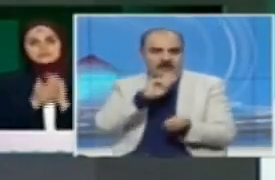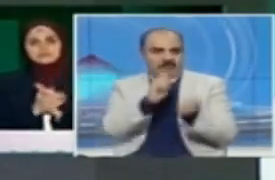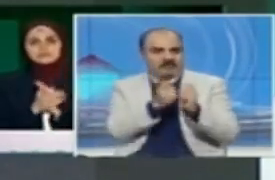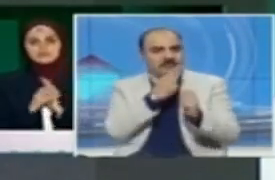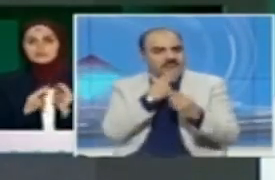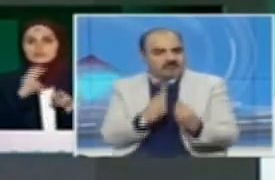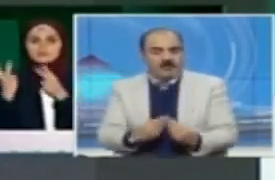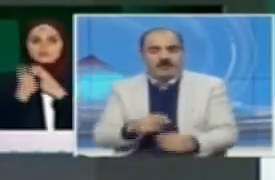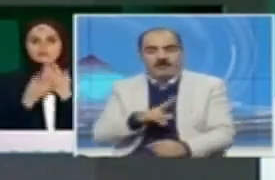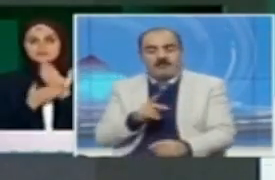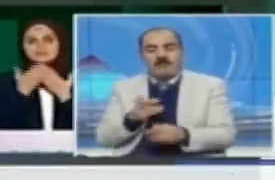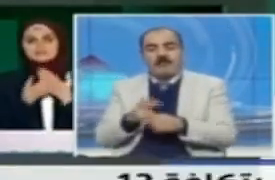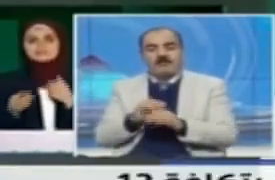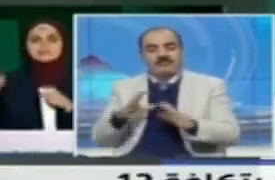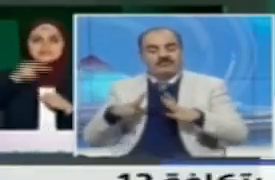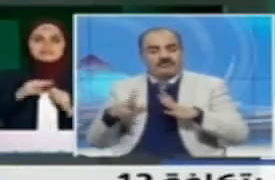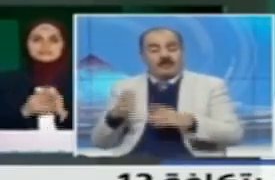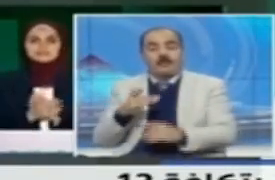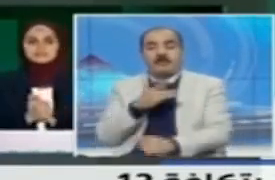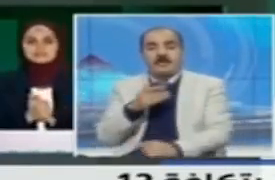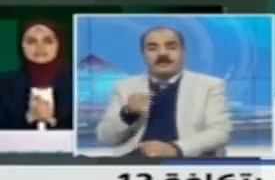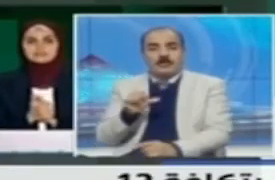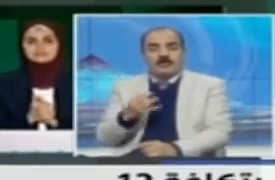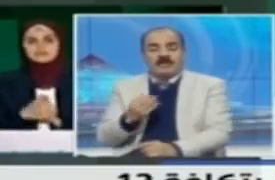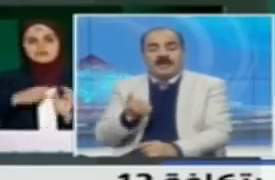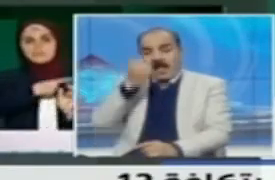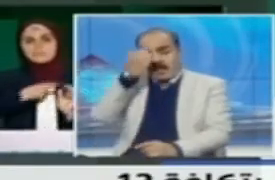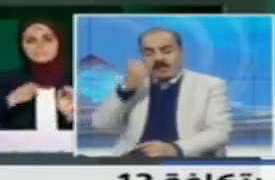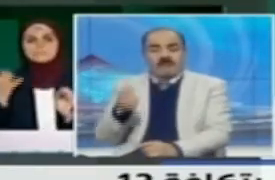المنازل. في بالنسبة لفرص العمل